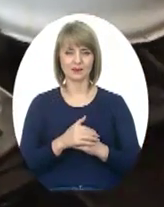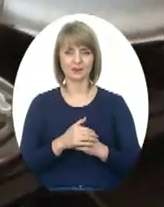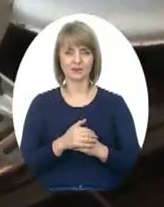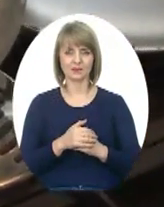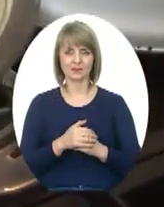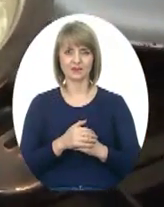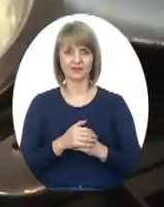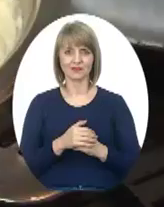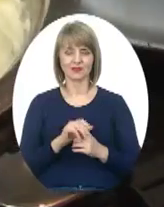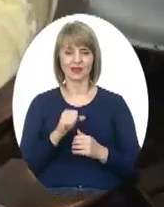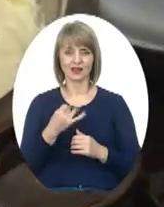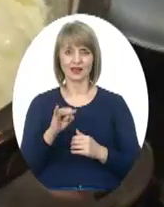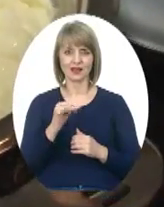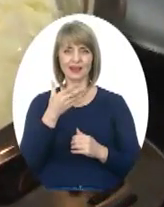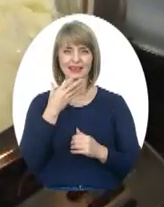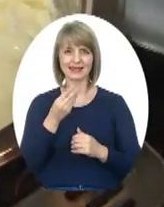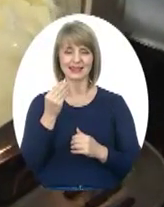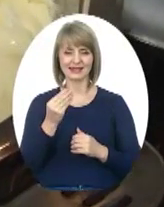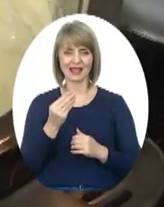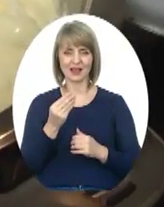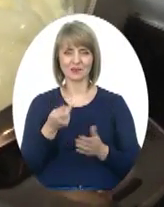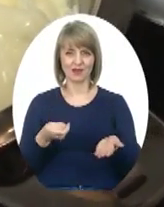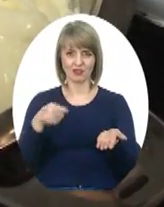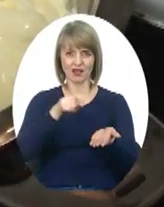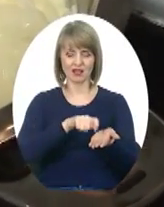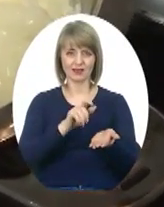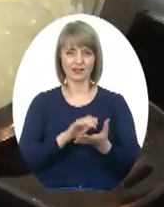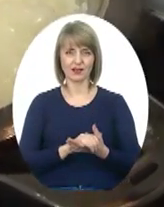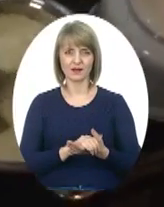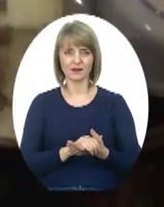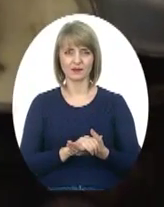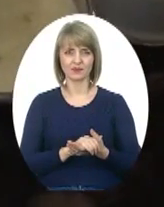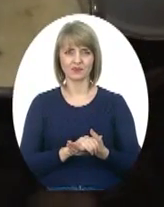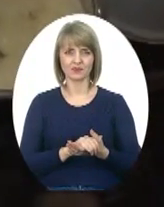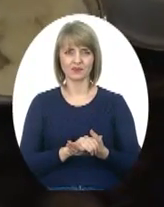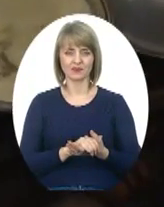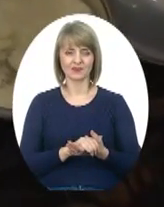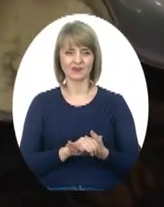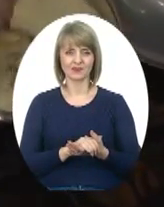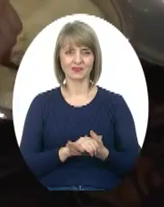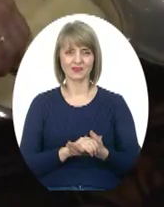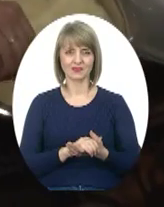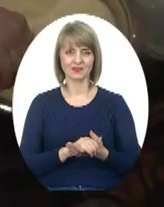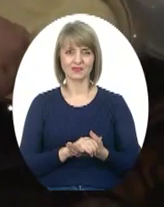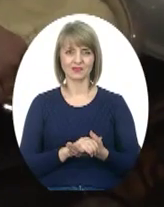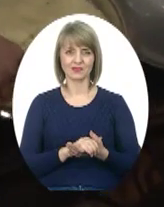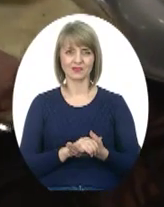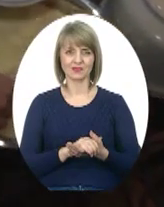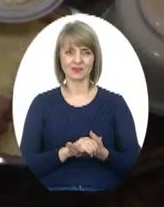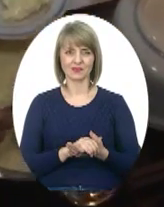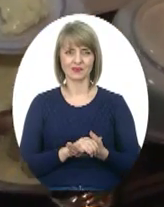Красота. Ложись сюда. Ай, красота. Накладывай. Ай, красота.